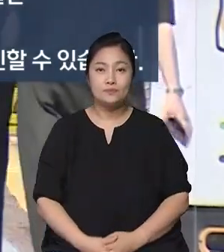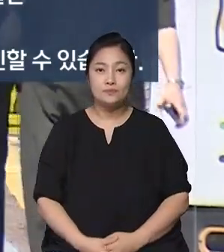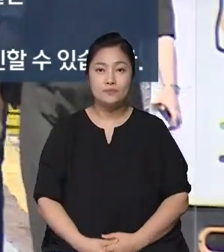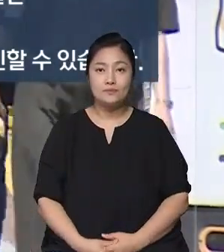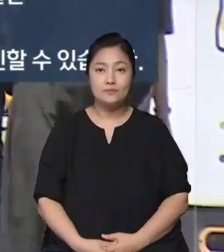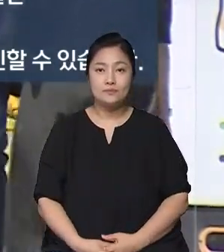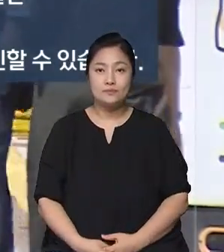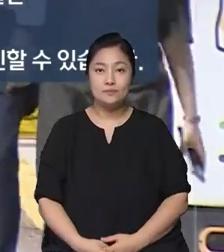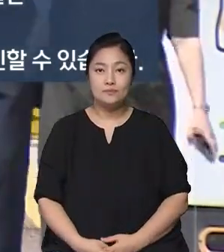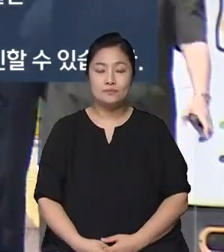kbc 시민 집니다